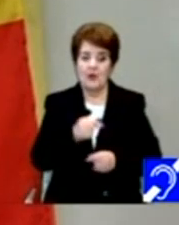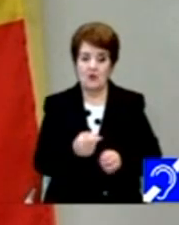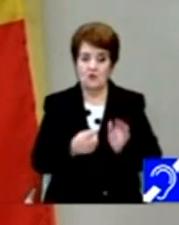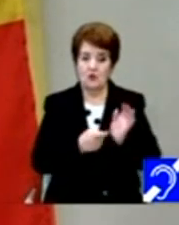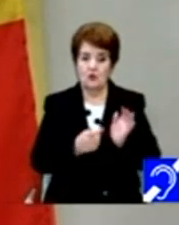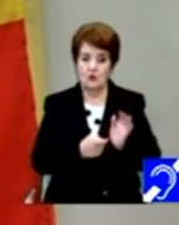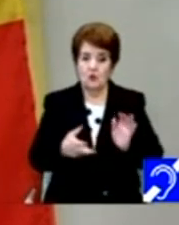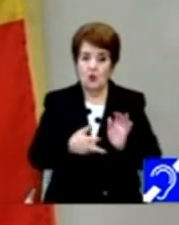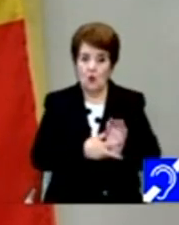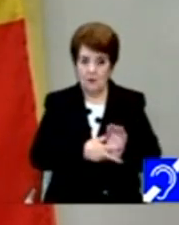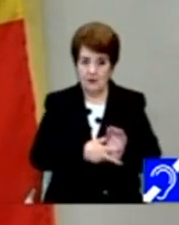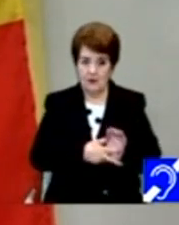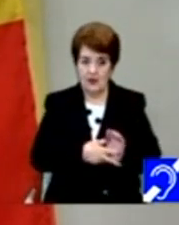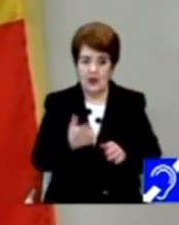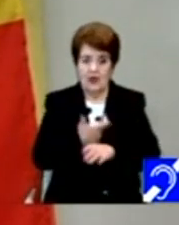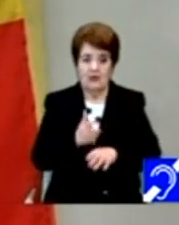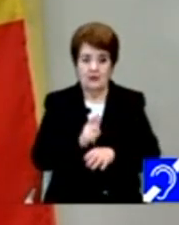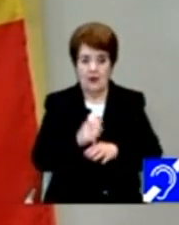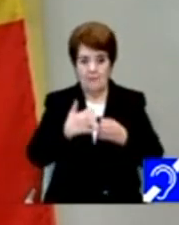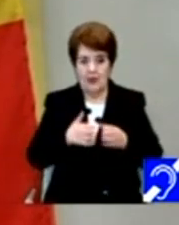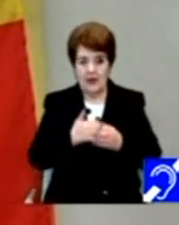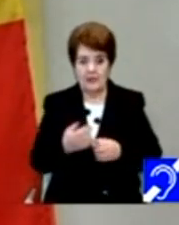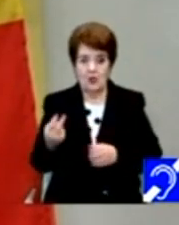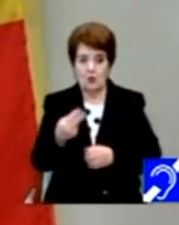1608, în stare gravitate medie